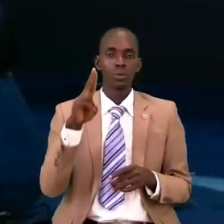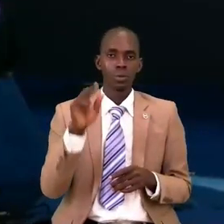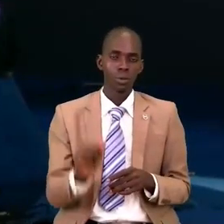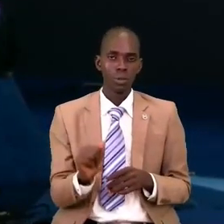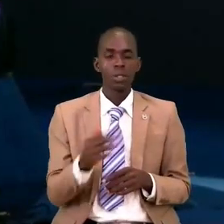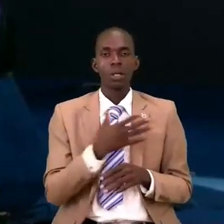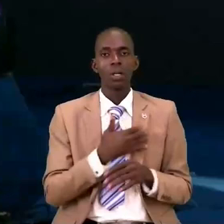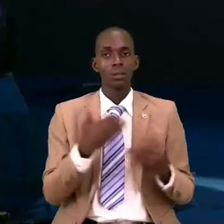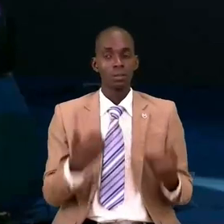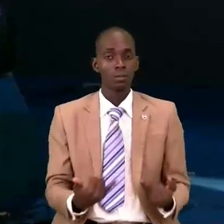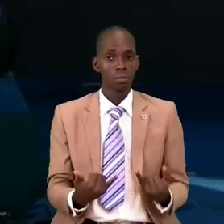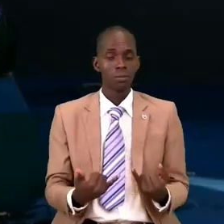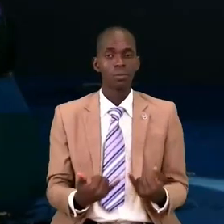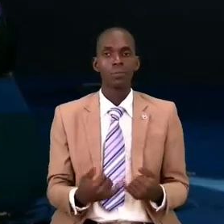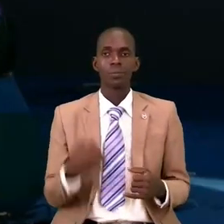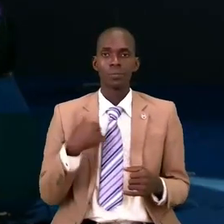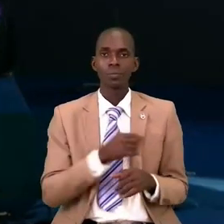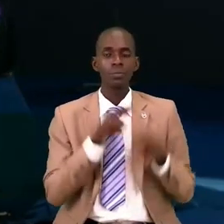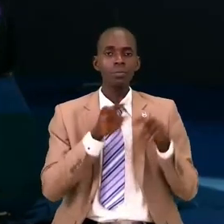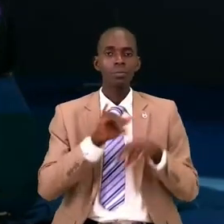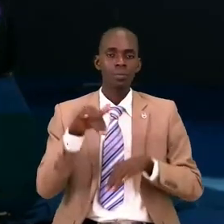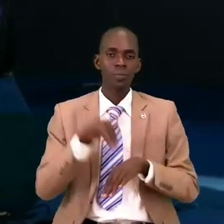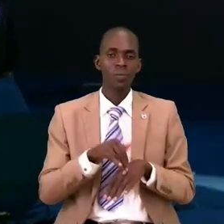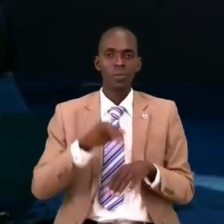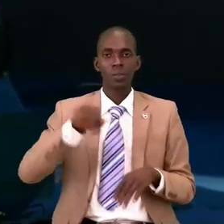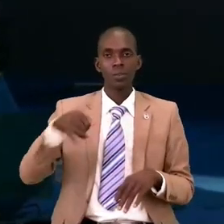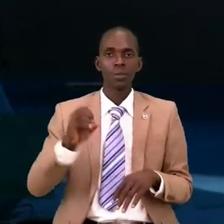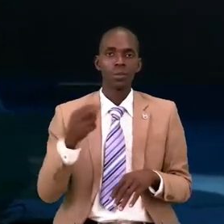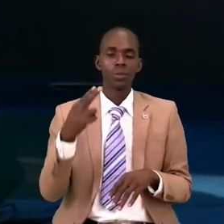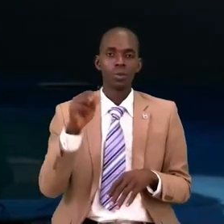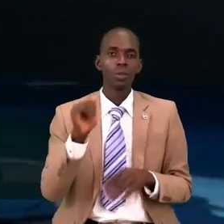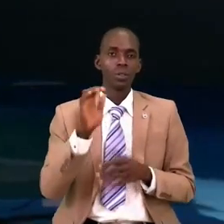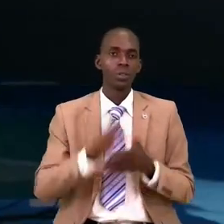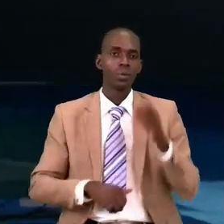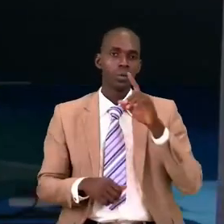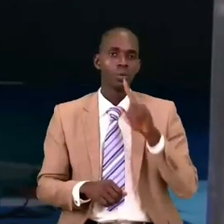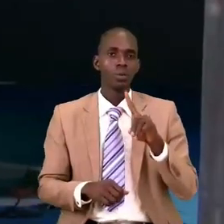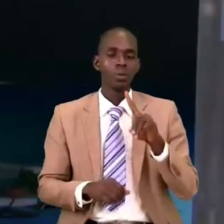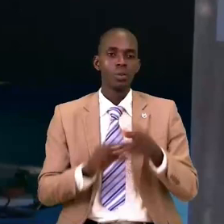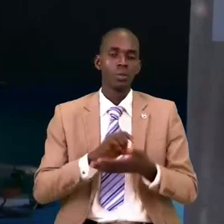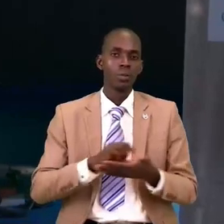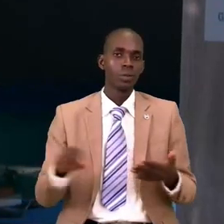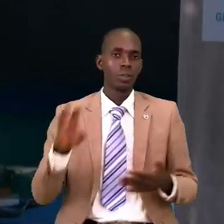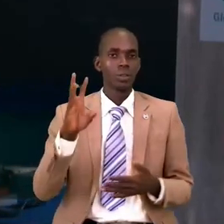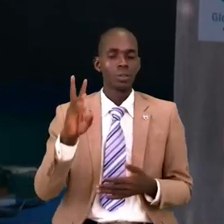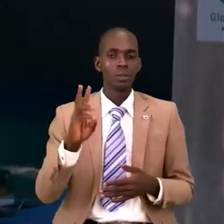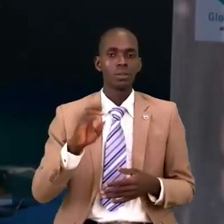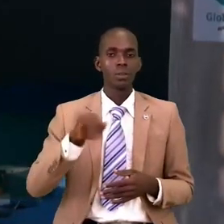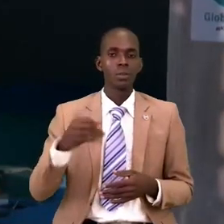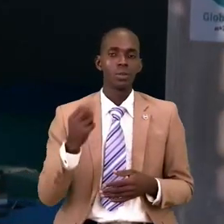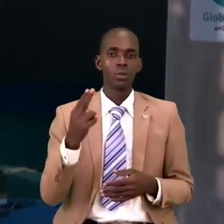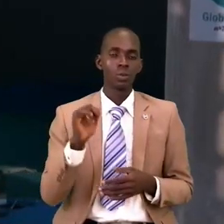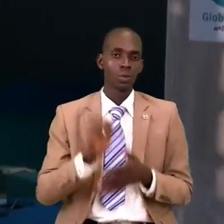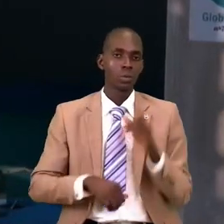chapitre 1, du verset 6 au verset 9. Et dit, verset